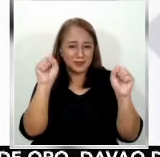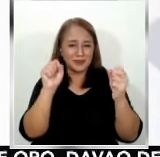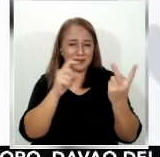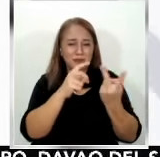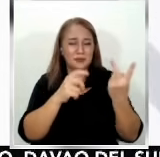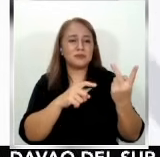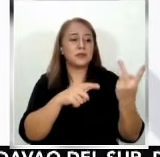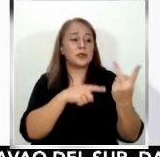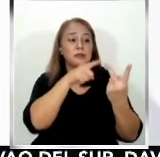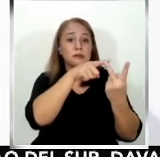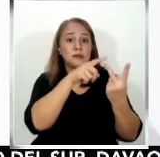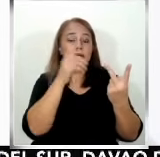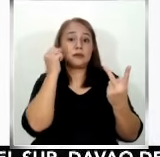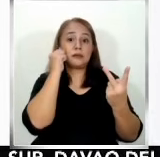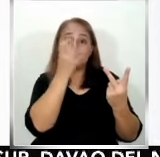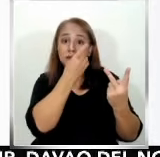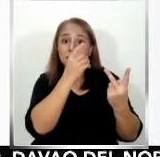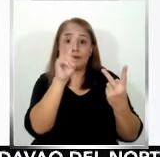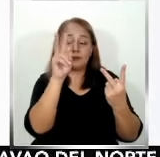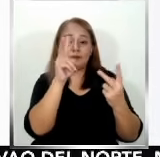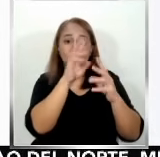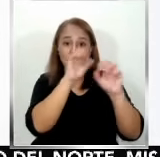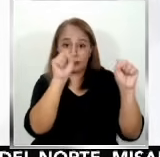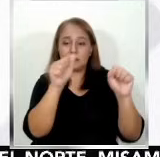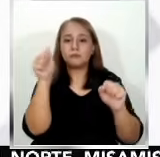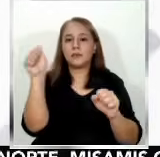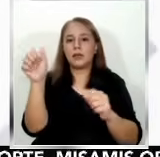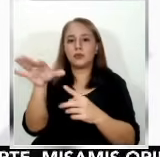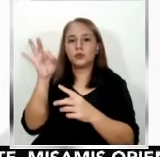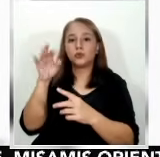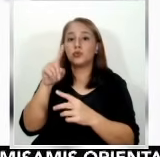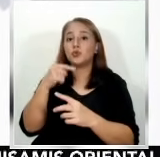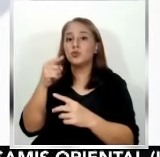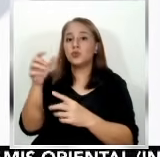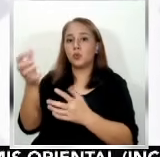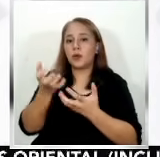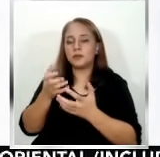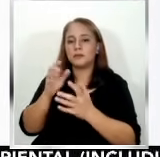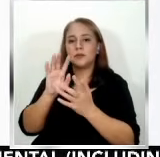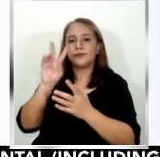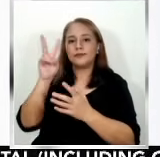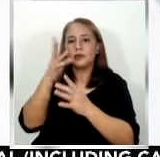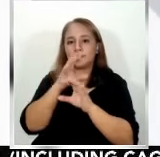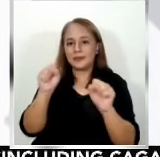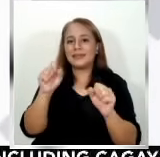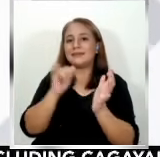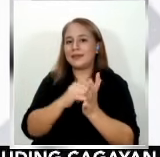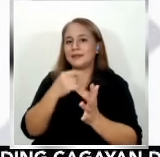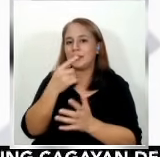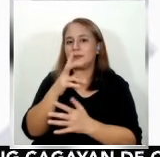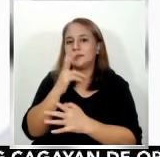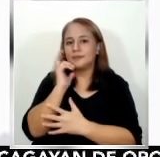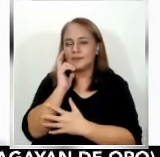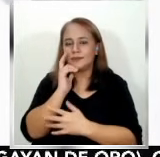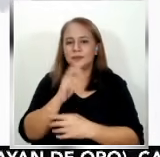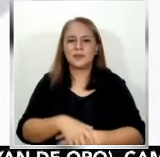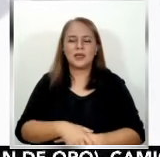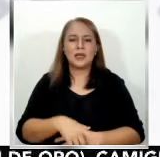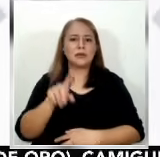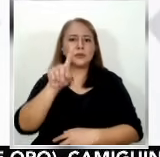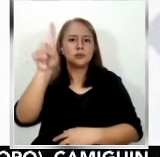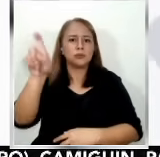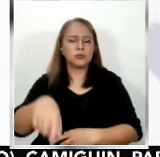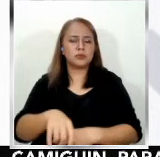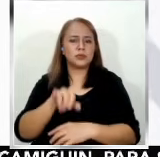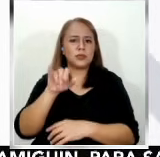own vice president. Yan po ang mga binitawang salita kahapon ng ating presidente. May tanong lang po si Ivan Mayrina